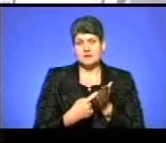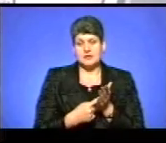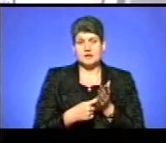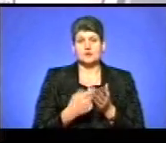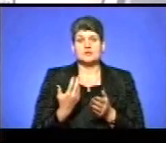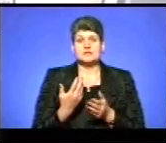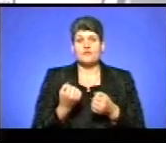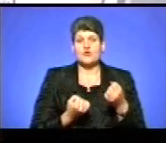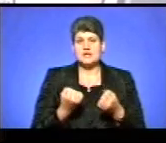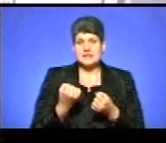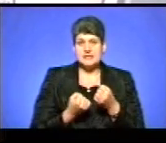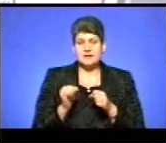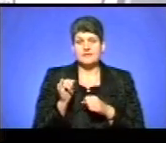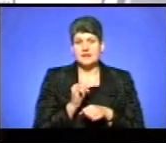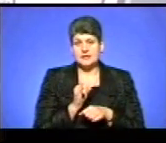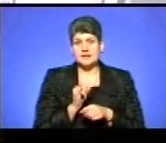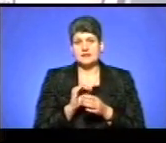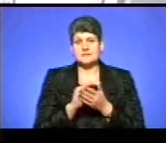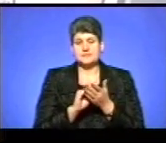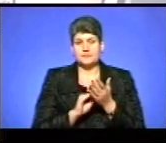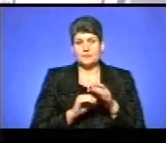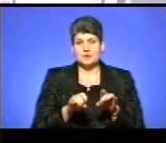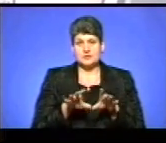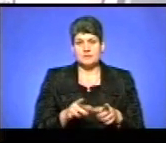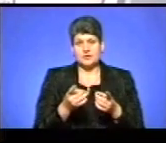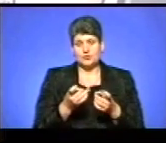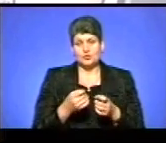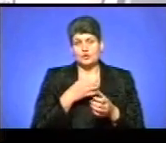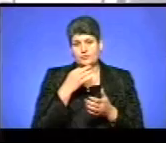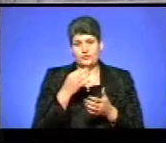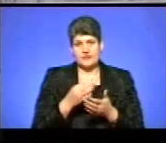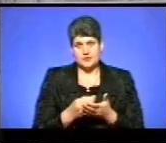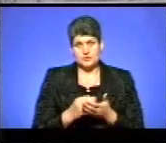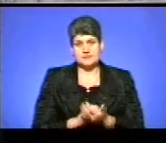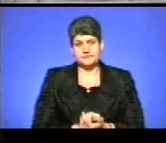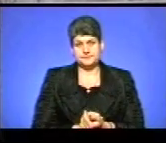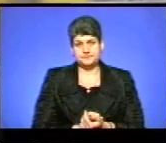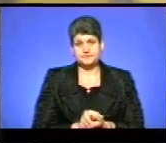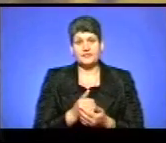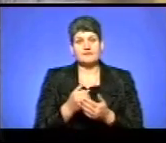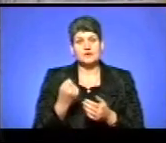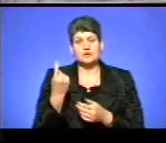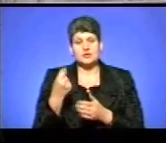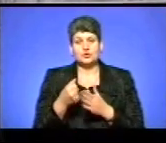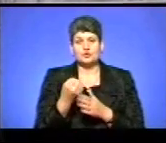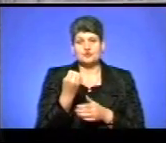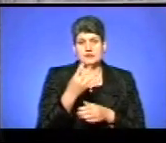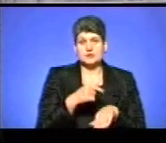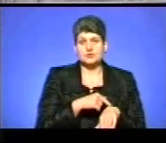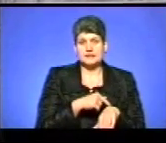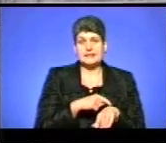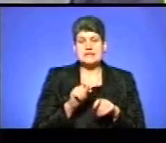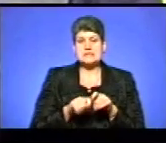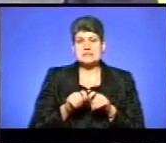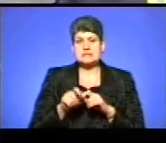водієві і склали постанову, притягнули його до адміністративної відповідальності. Від 11 до 14 години